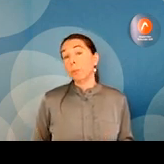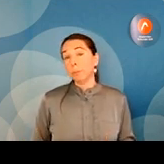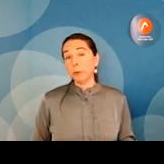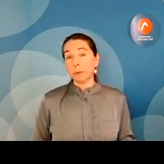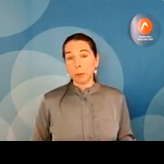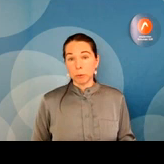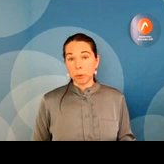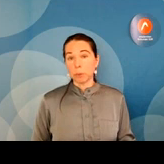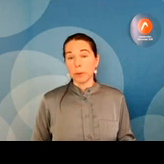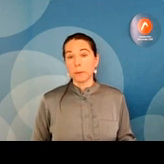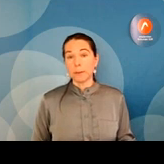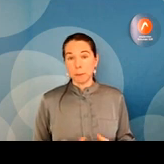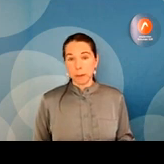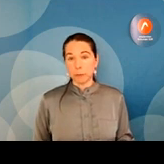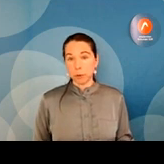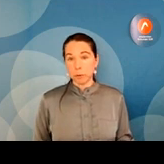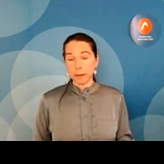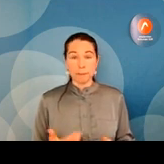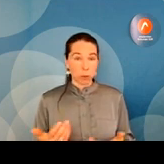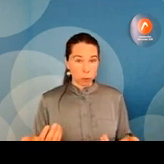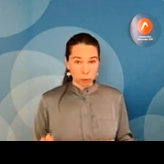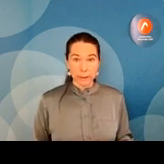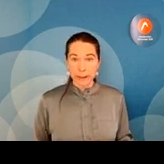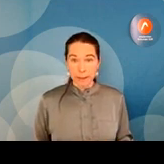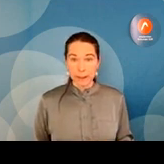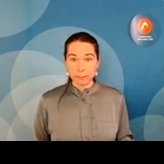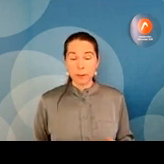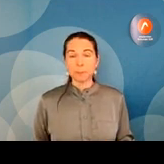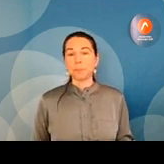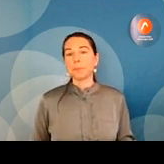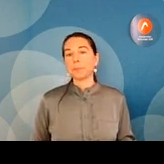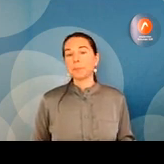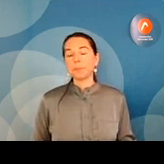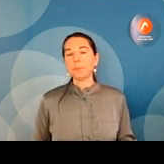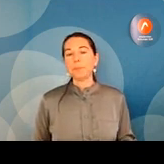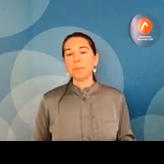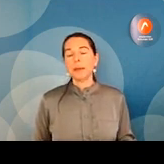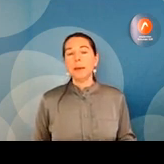det är hopbundet med de sju diskrimineringsgrunderna där ju ålder är en.